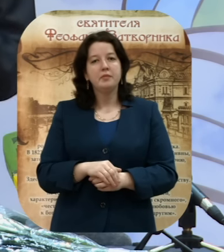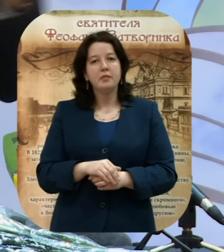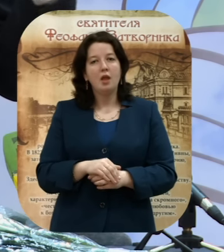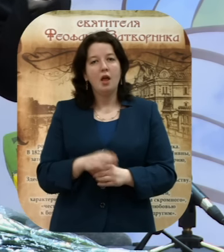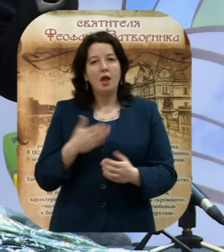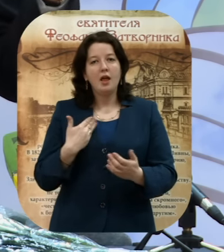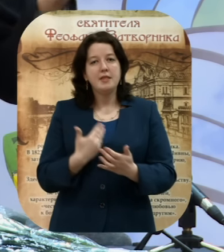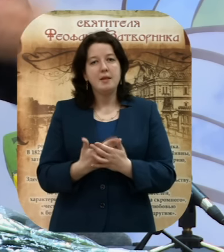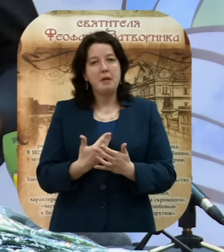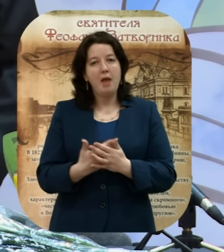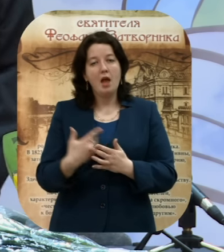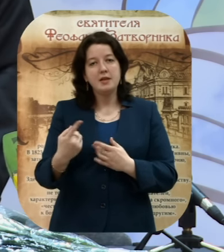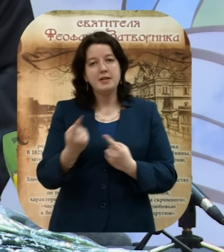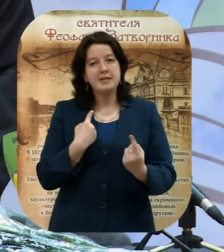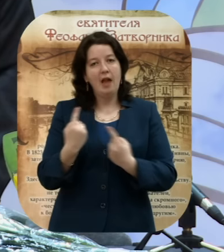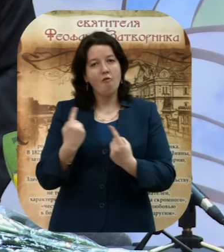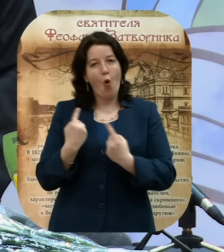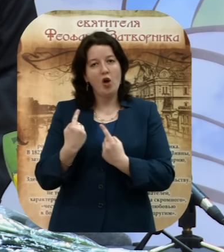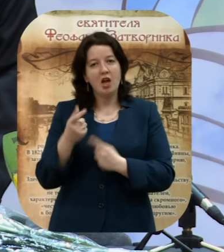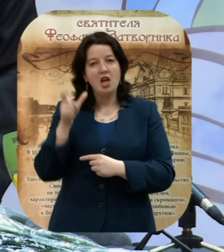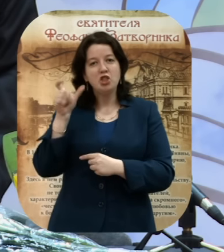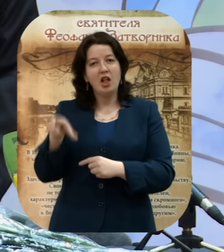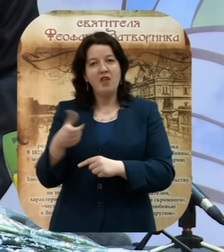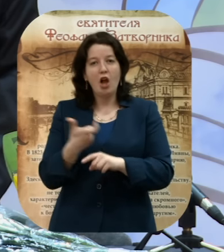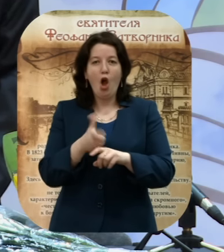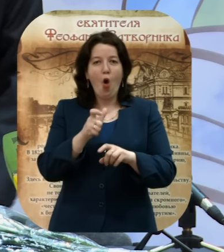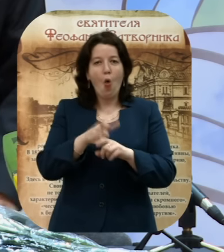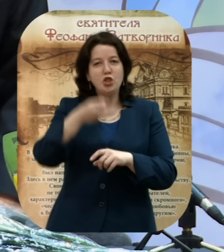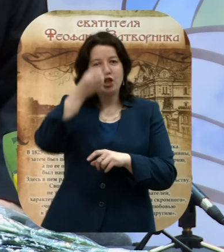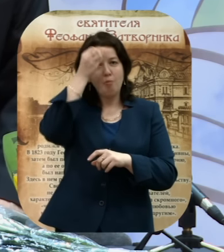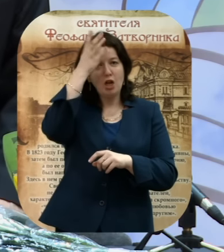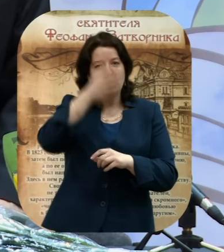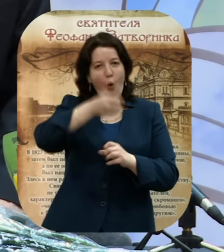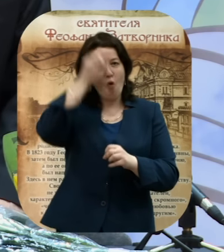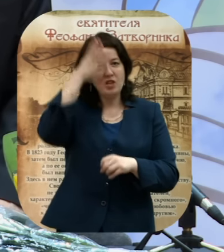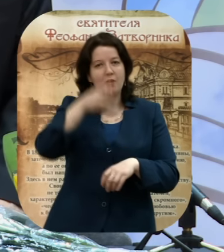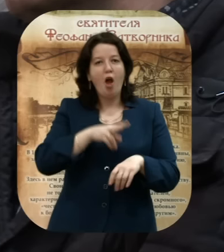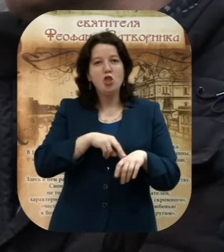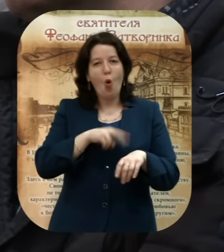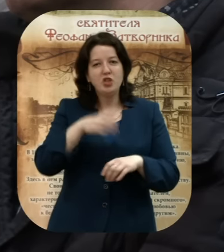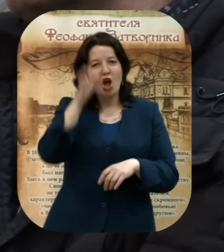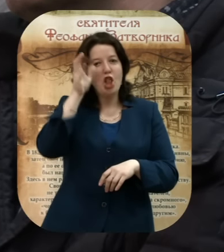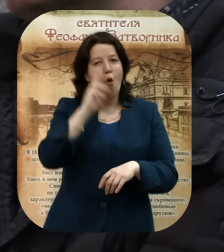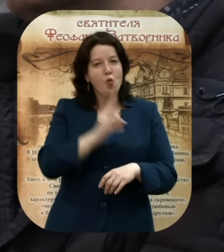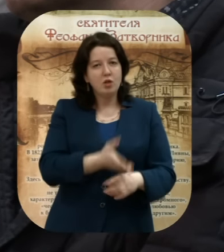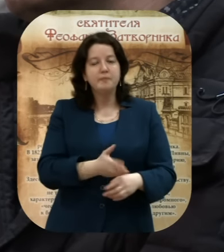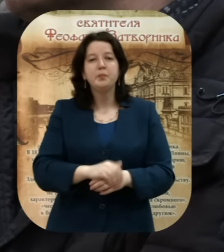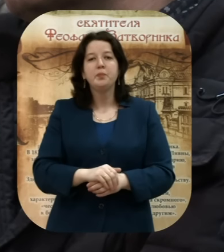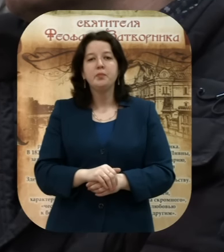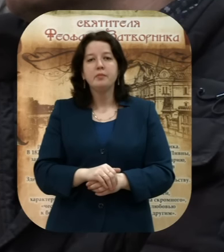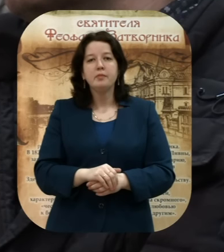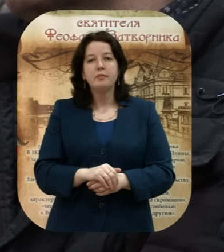Вот разговор с человеком, очень образованным, профессором, доктором наук.